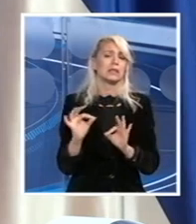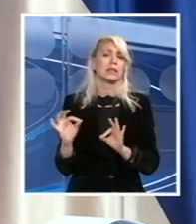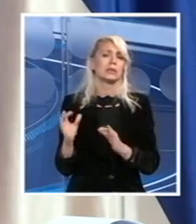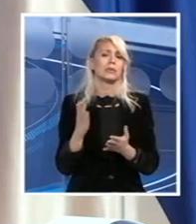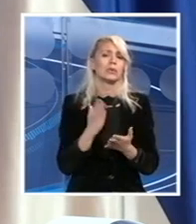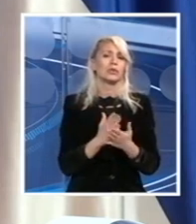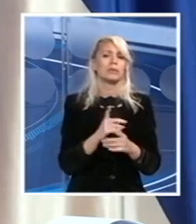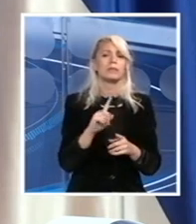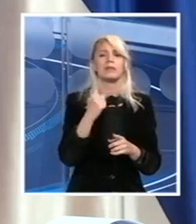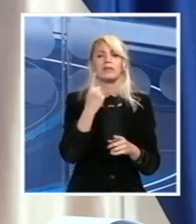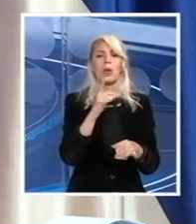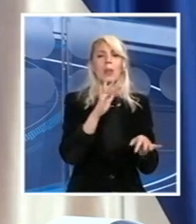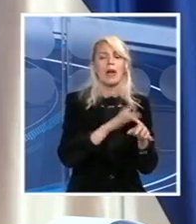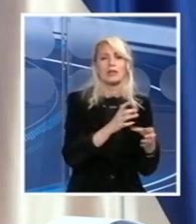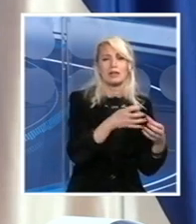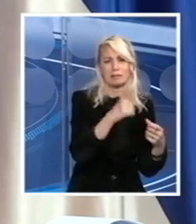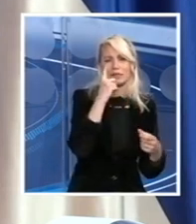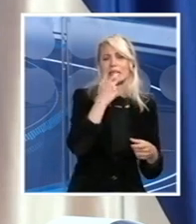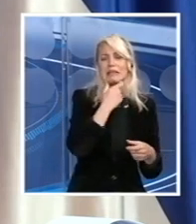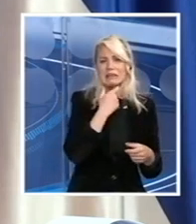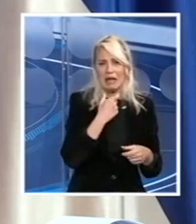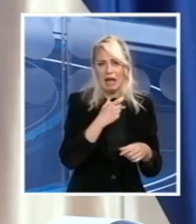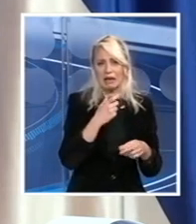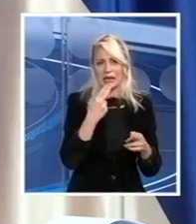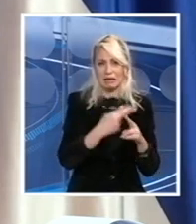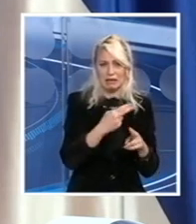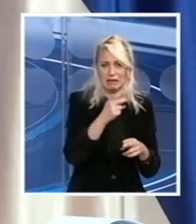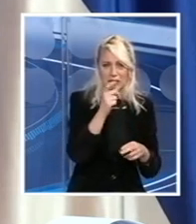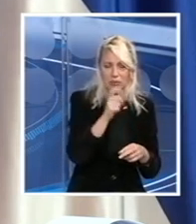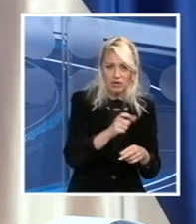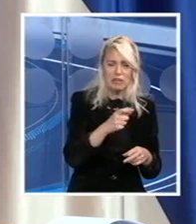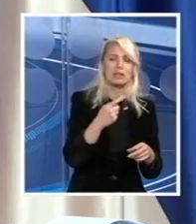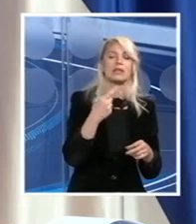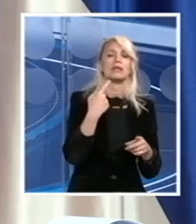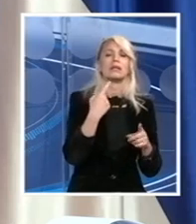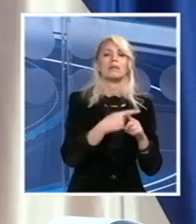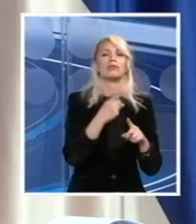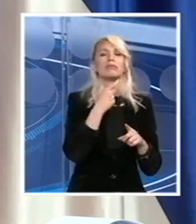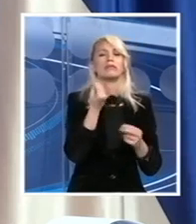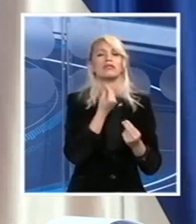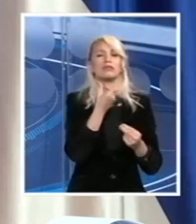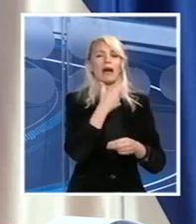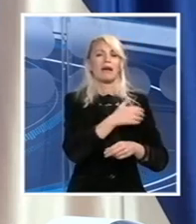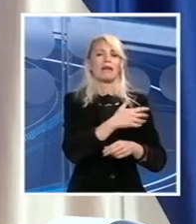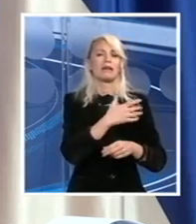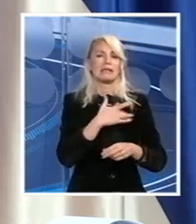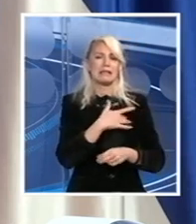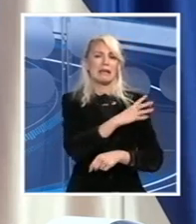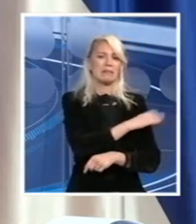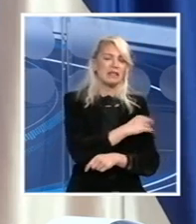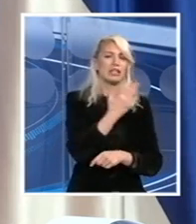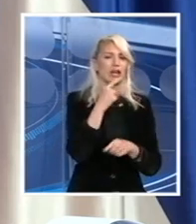su najosjetljiviji, to je prvenstveno stariji hronični bolesnici, tu nema nikakve dileme. Za ostale će zavisiti